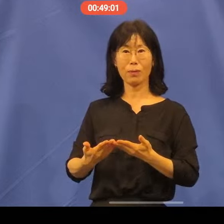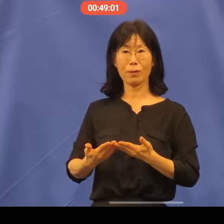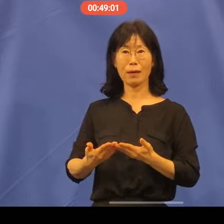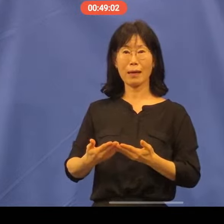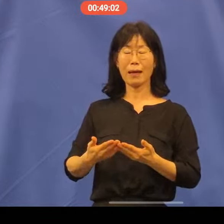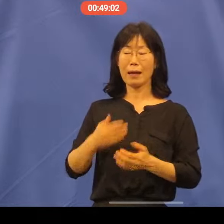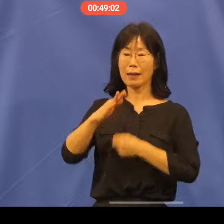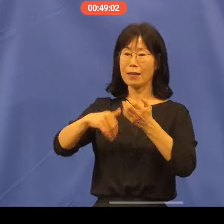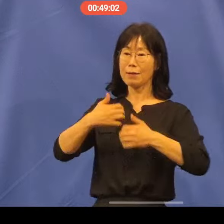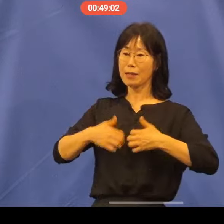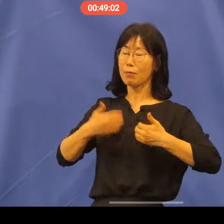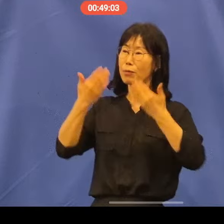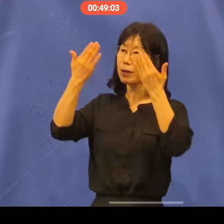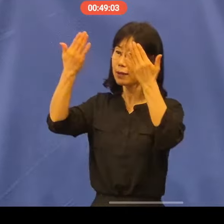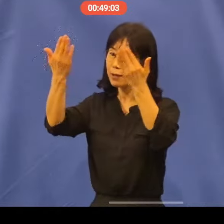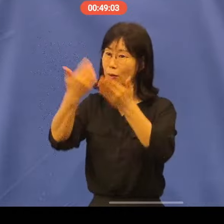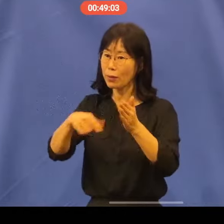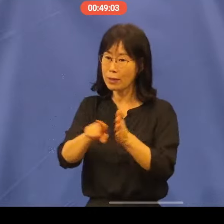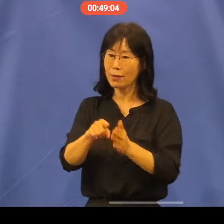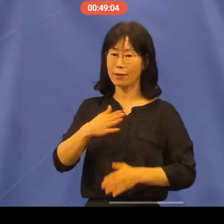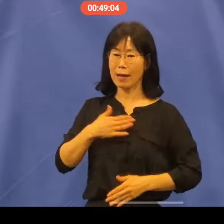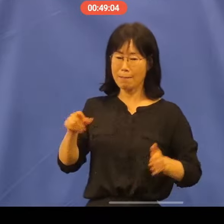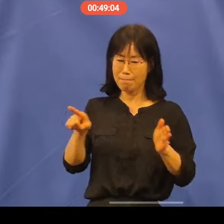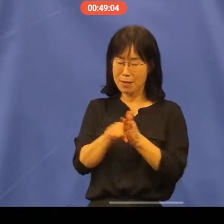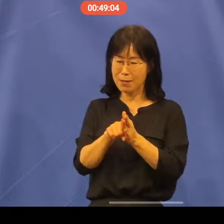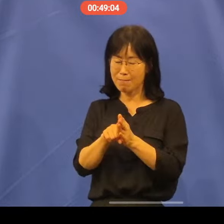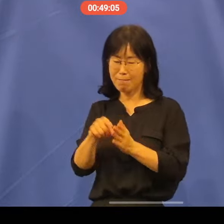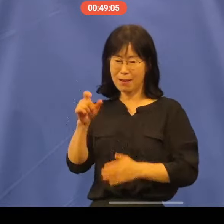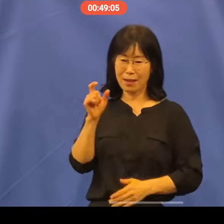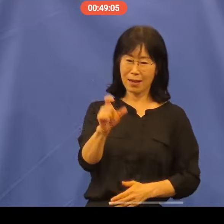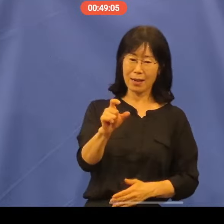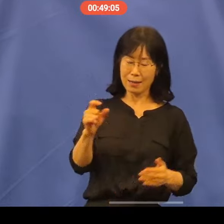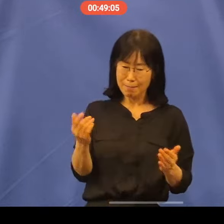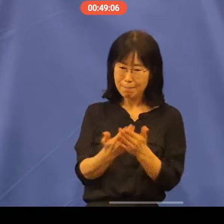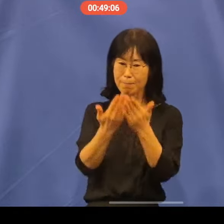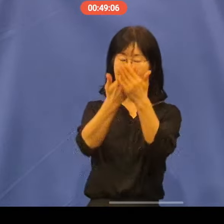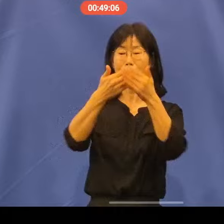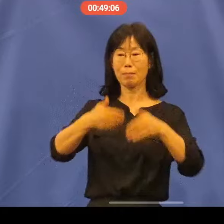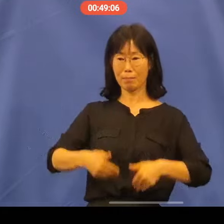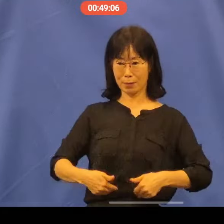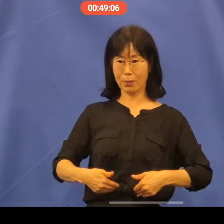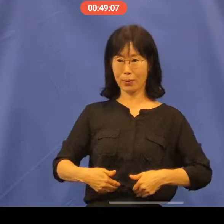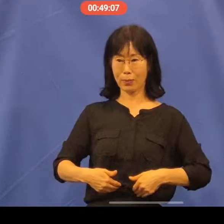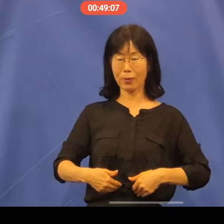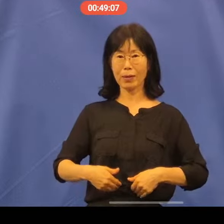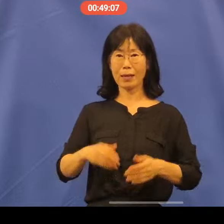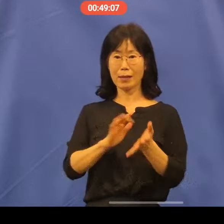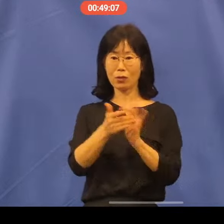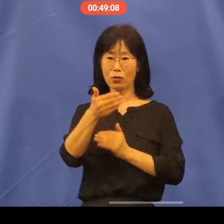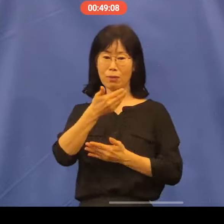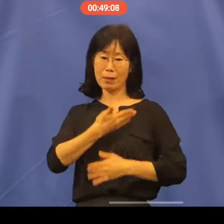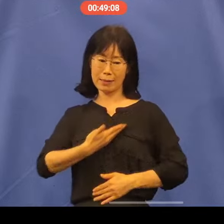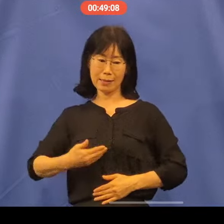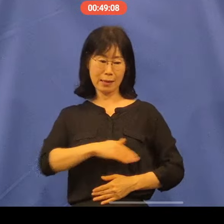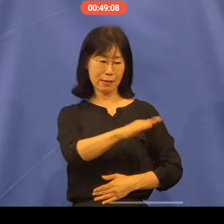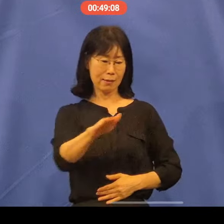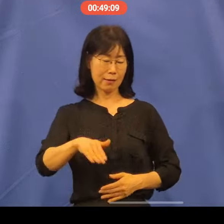거예요. 여러분들 믿음이 있습니까? 예수님의 제자들은요, 종종 믿음에 대한 책망을 받았어요. 믿음이 적은 자들아.